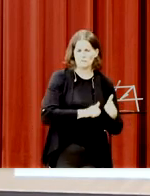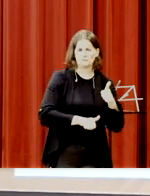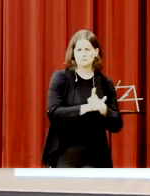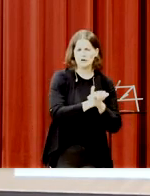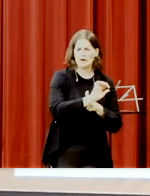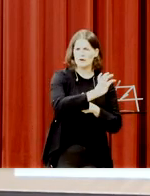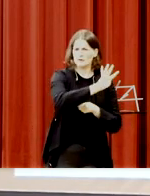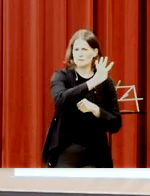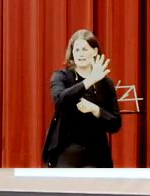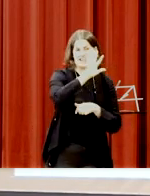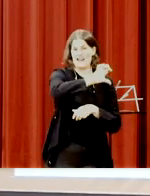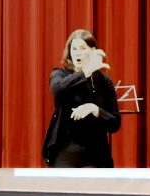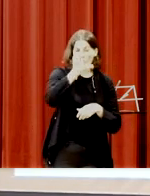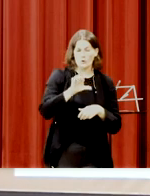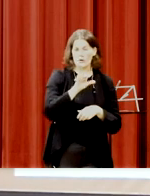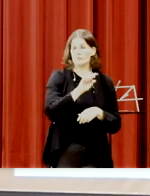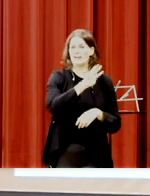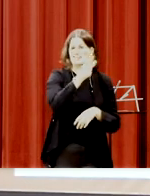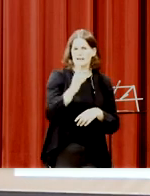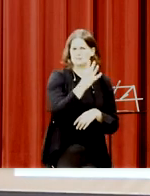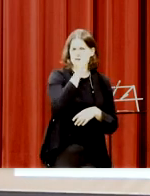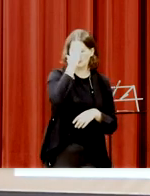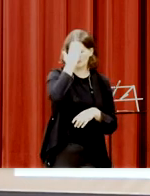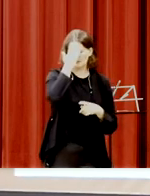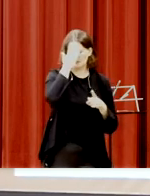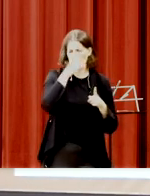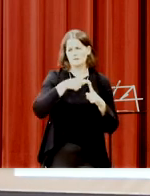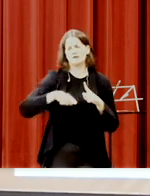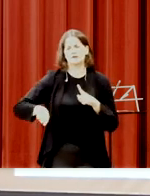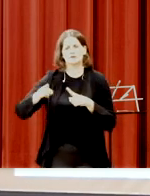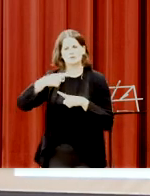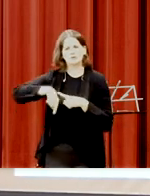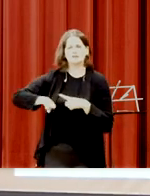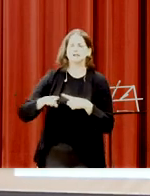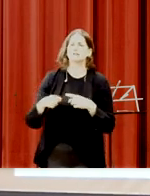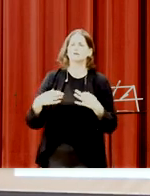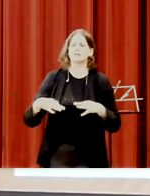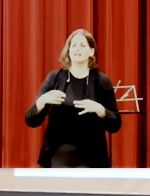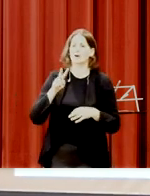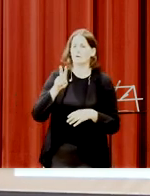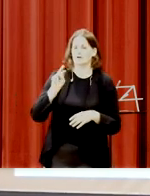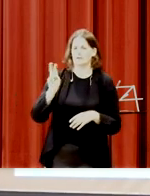els agents socials, econòmics i de coneixement de les nostres comarques ne són necessaris.